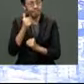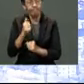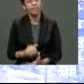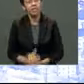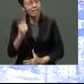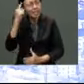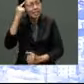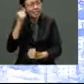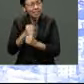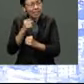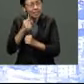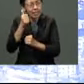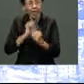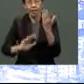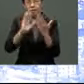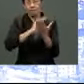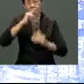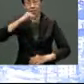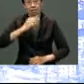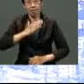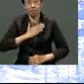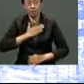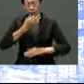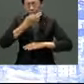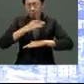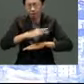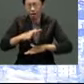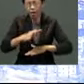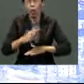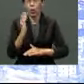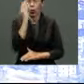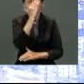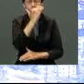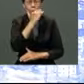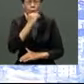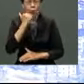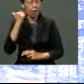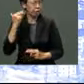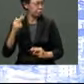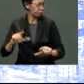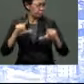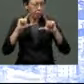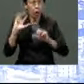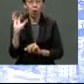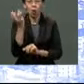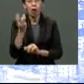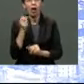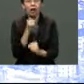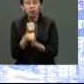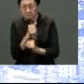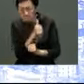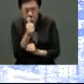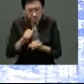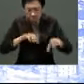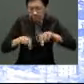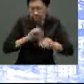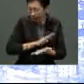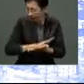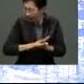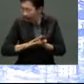างประเทศไทยเราจะมีซึ่งมีชายหาดที่สวยติดอันดับโลกเนี่ยอยู่กับเราแล้วเราจะได้ชื่นชมตรงนี้แล้วมีโอกาสนี้เท่านั้นครับ